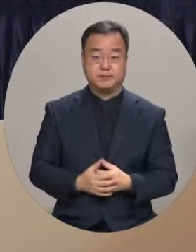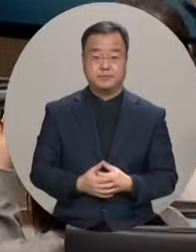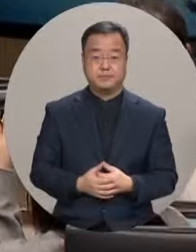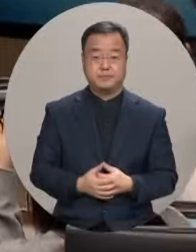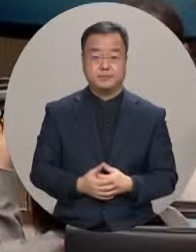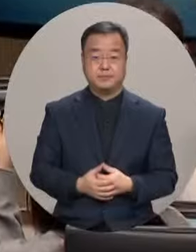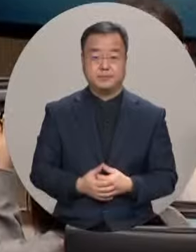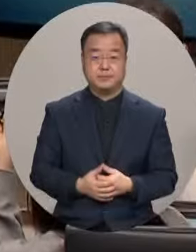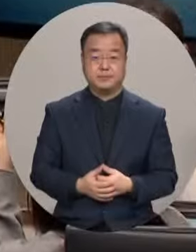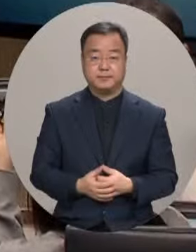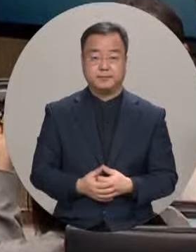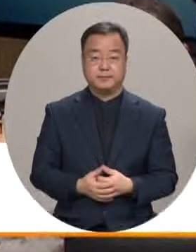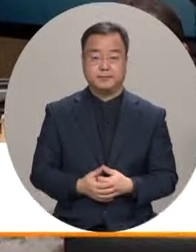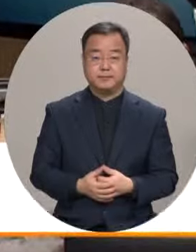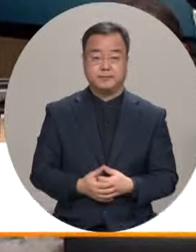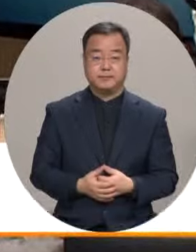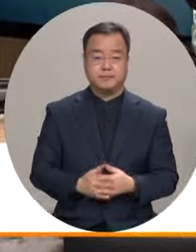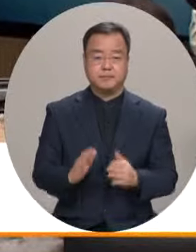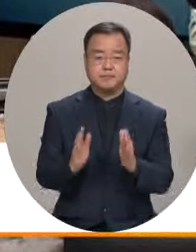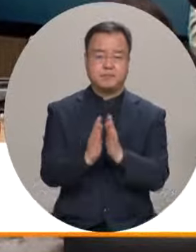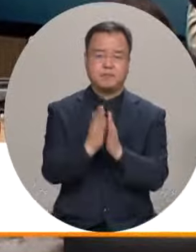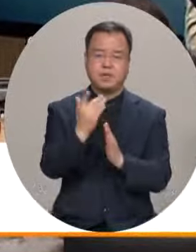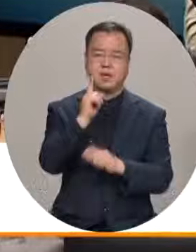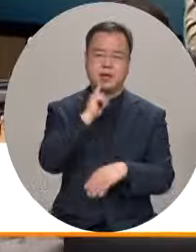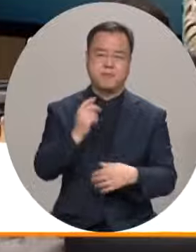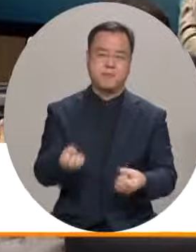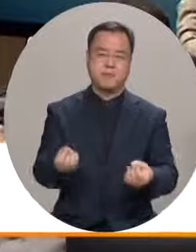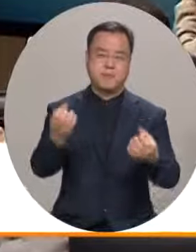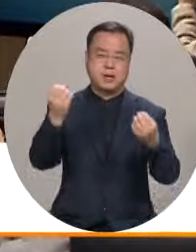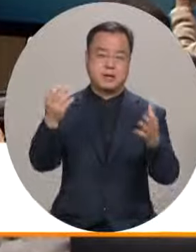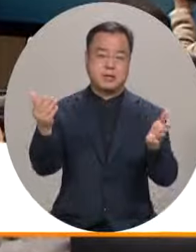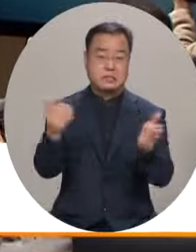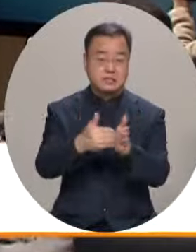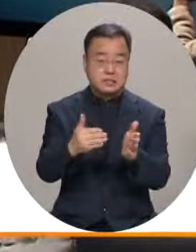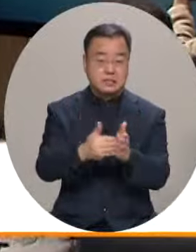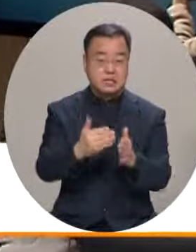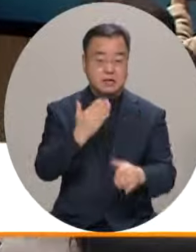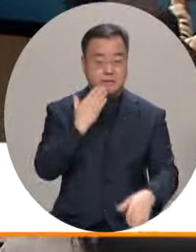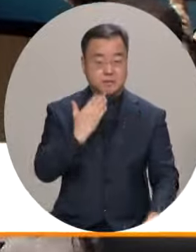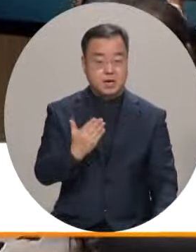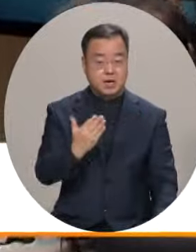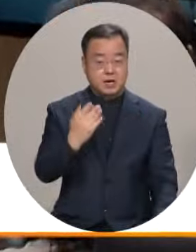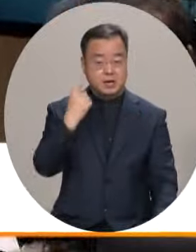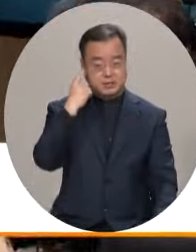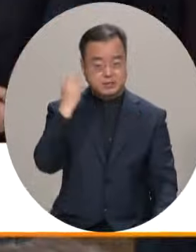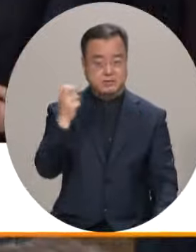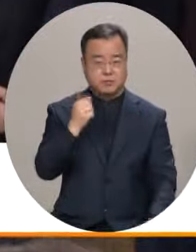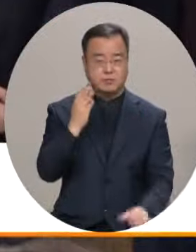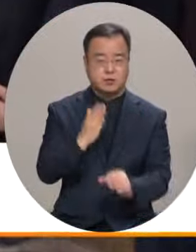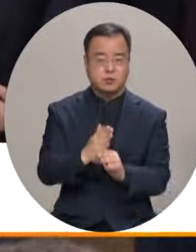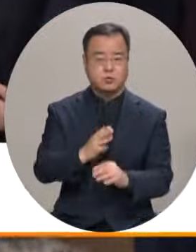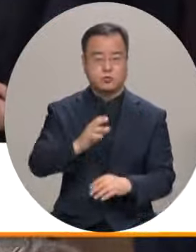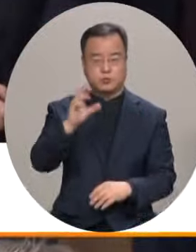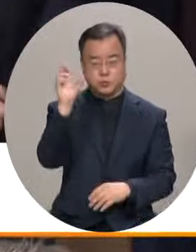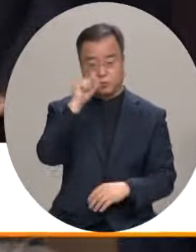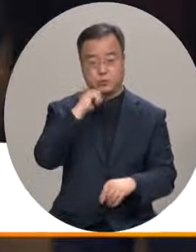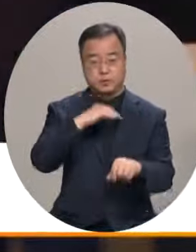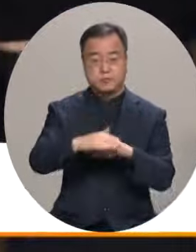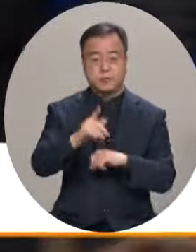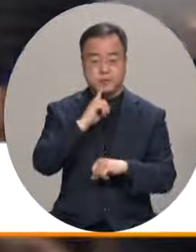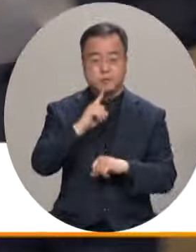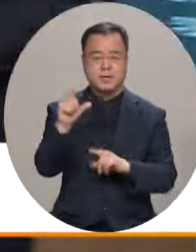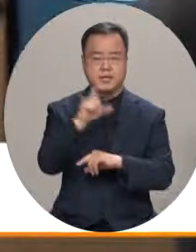들어보시죠 하려한 말의 잔치로 끝날 가능성이 크지 않을까 그렇게 생각을 합니다 좋은 말로 어 이거